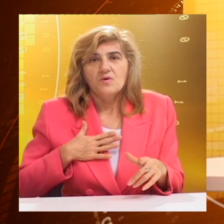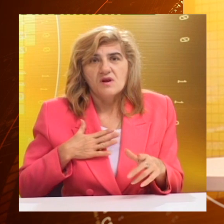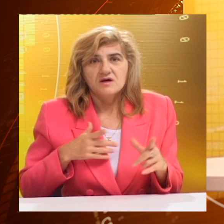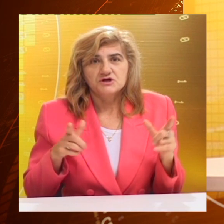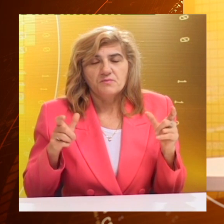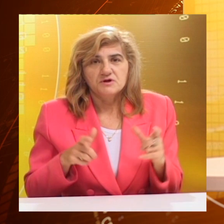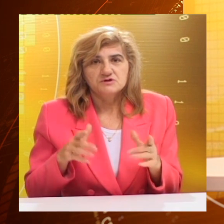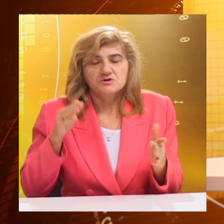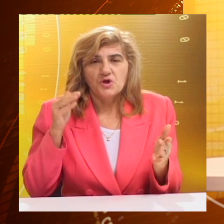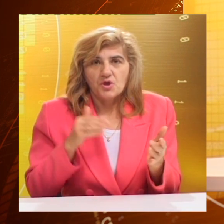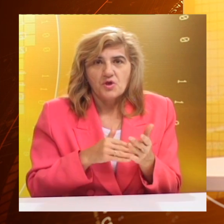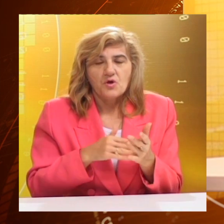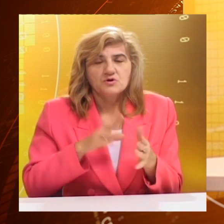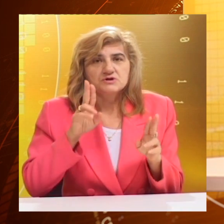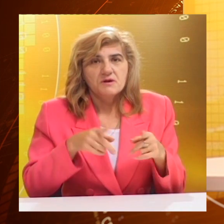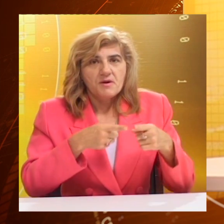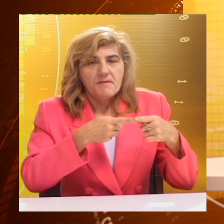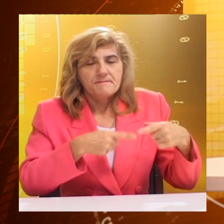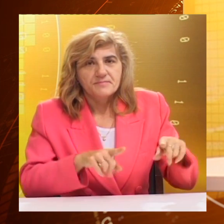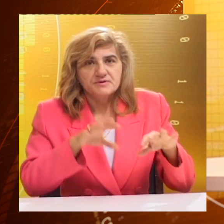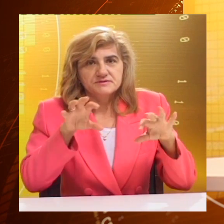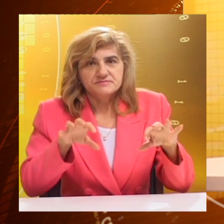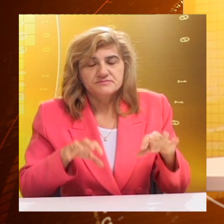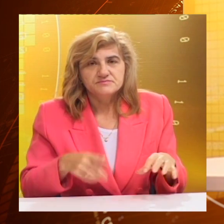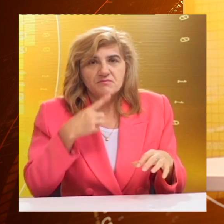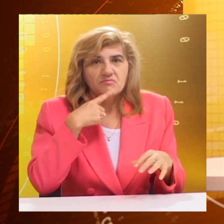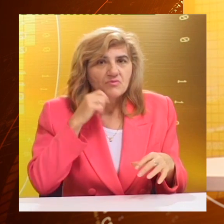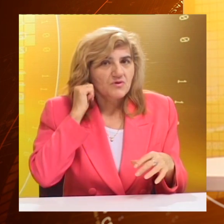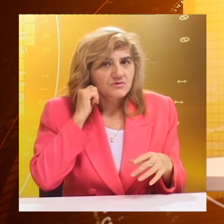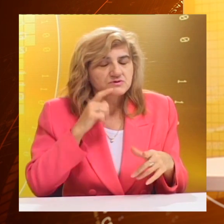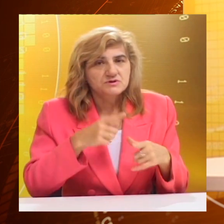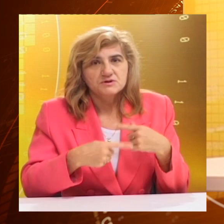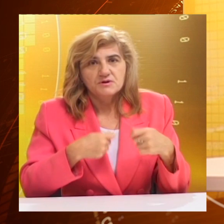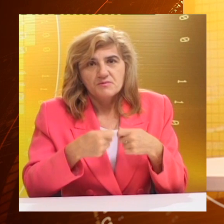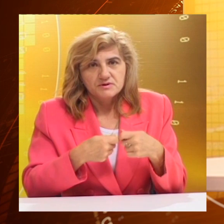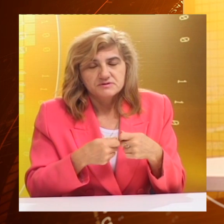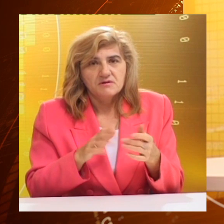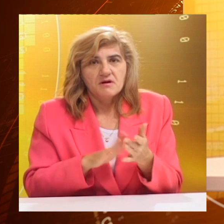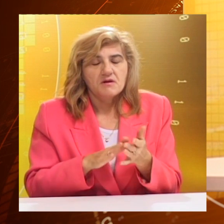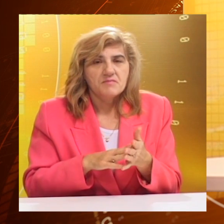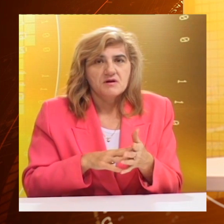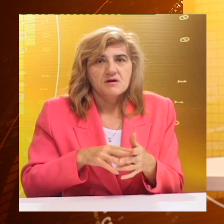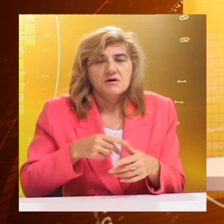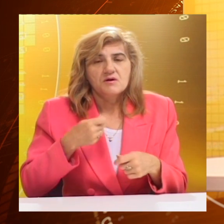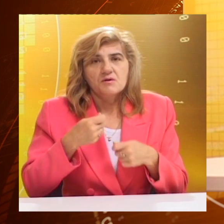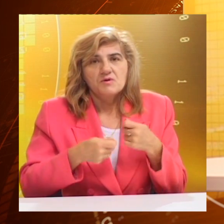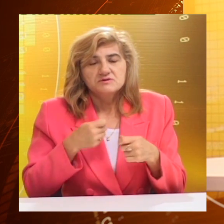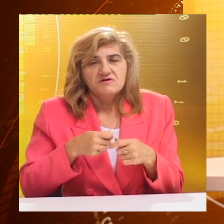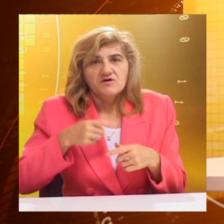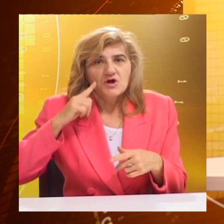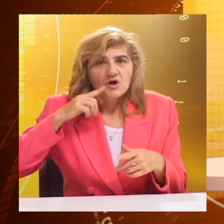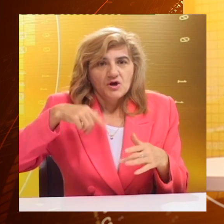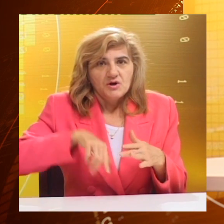U našem društvu još uvek se poslovi mahom dele na muške i ženske. Nepisano pravilo je da su poslovi rudara, vozača i